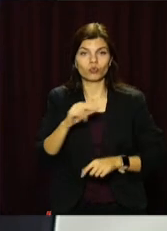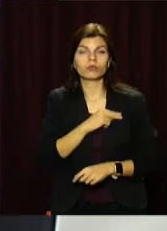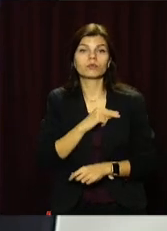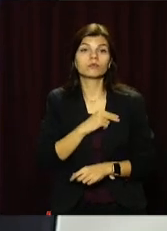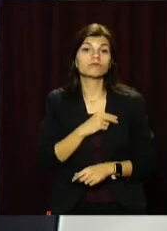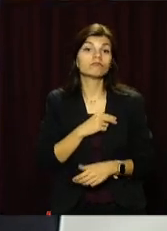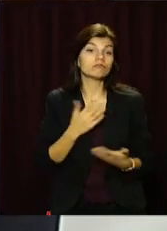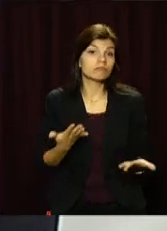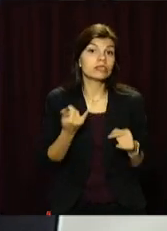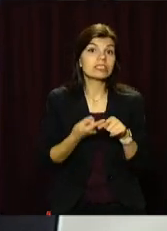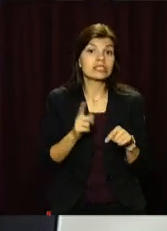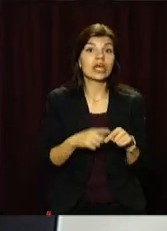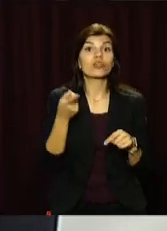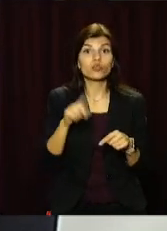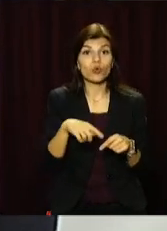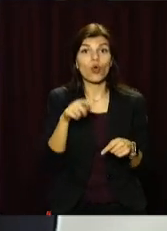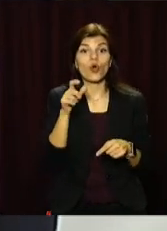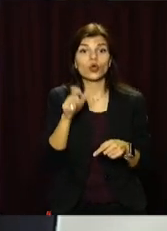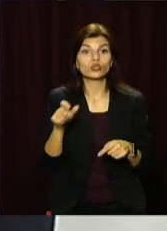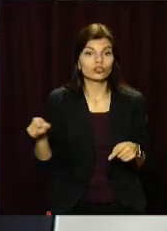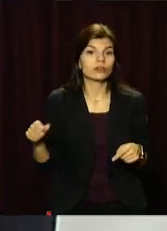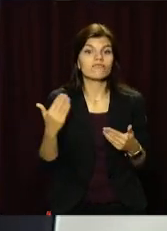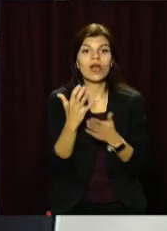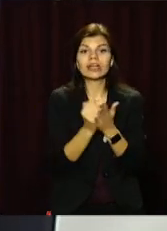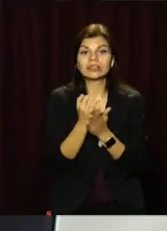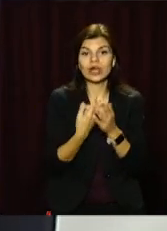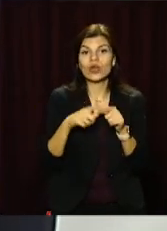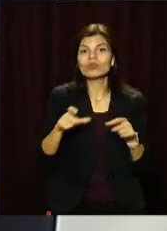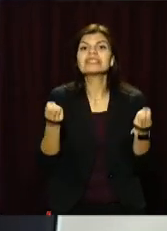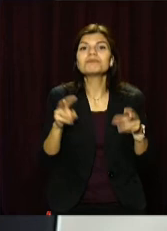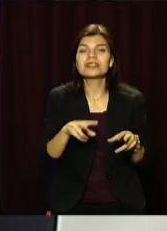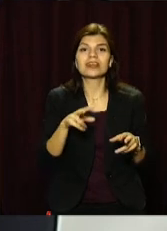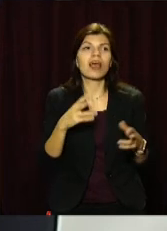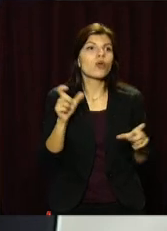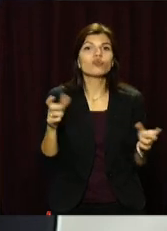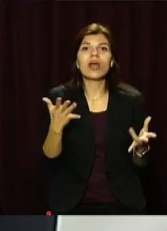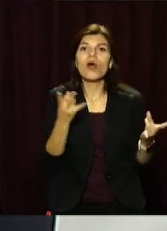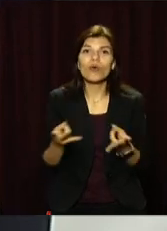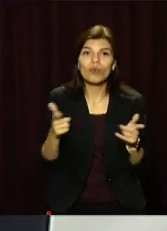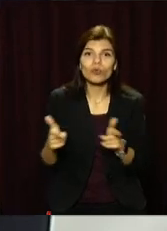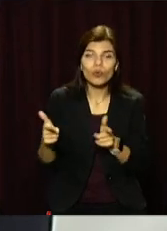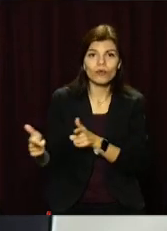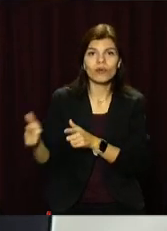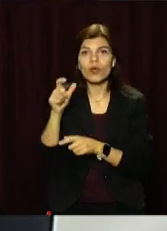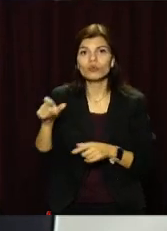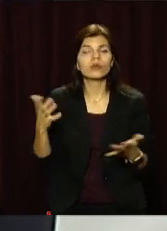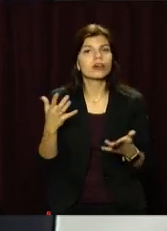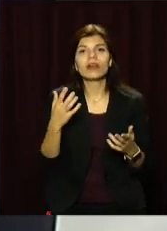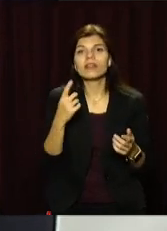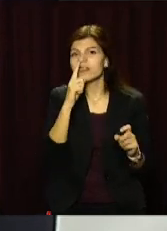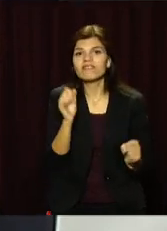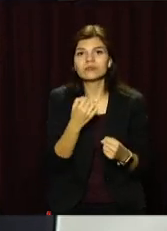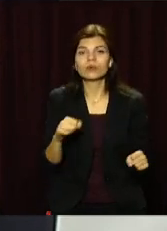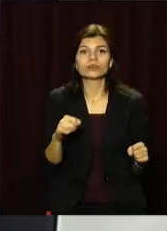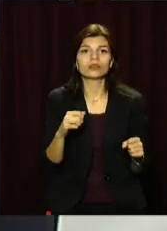І це той людський ресурс, це люди-спеціалісти, люди, яких треба готувати, яких не можна